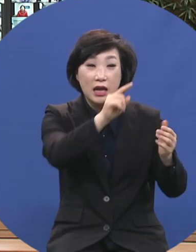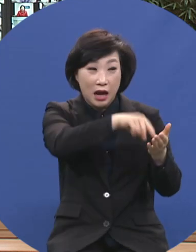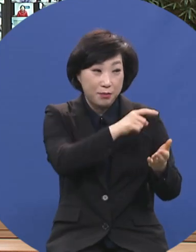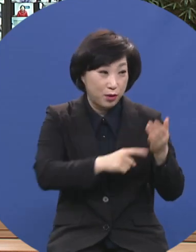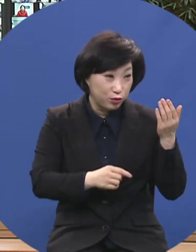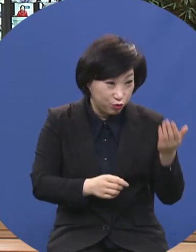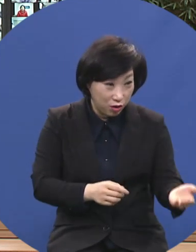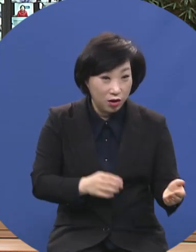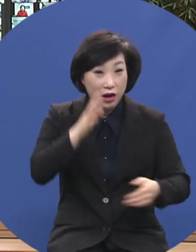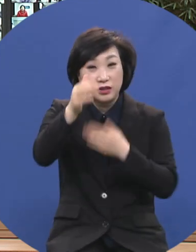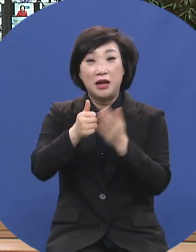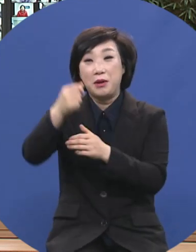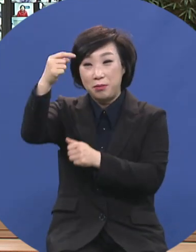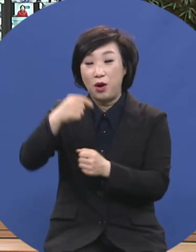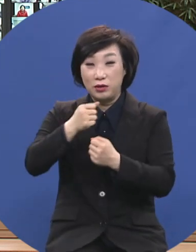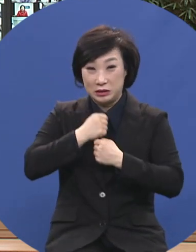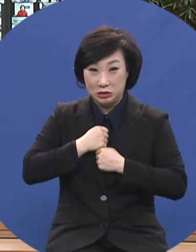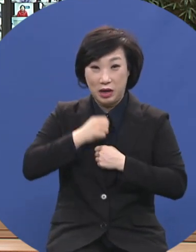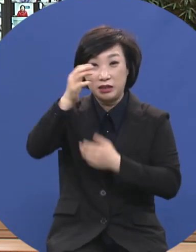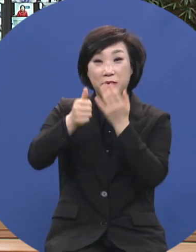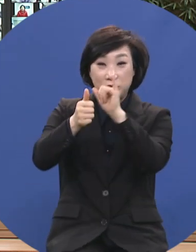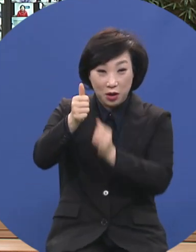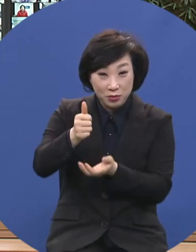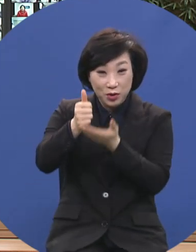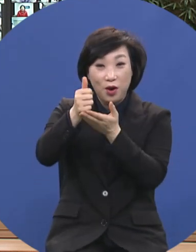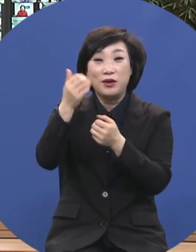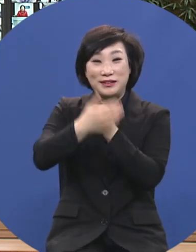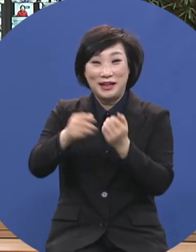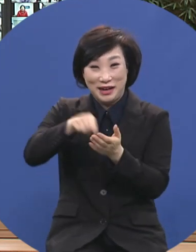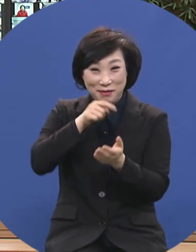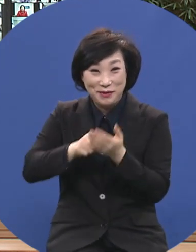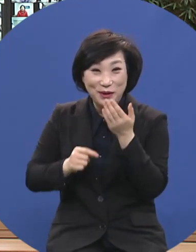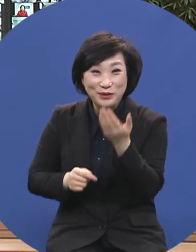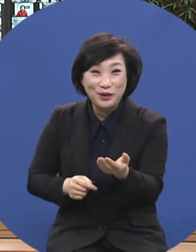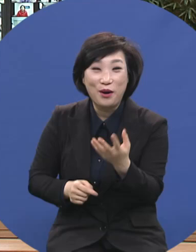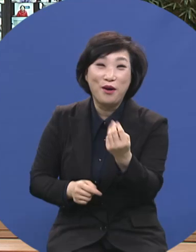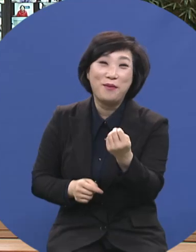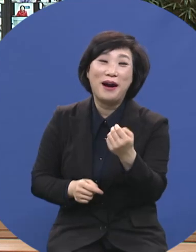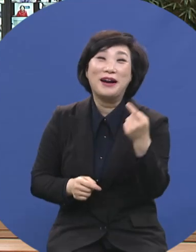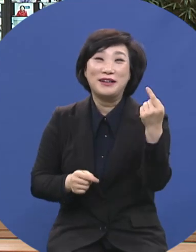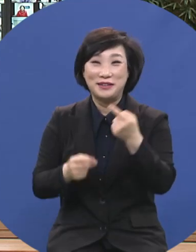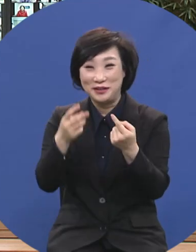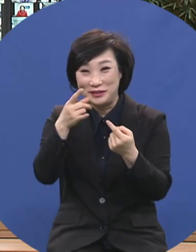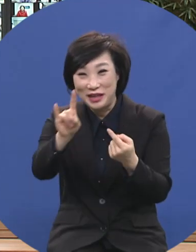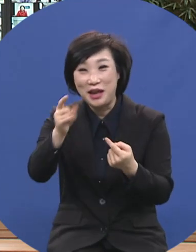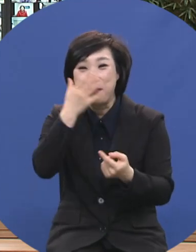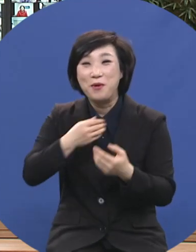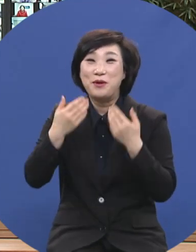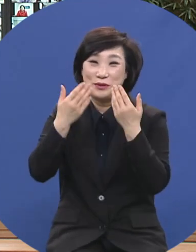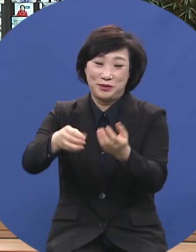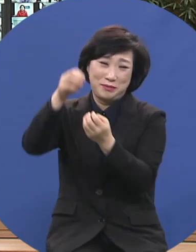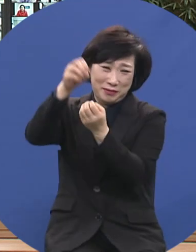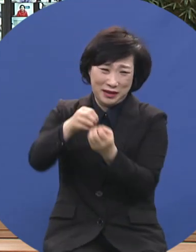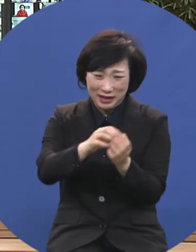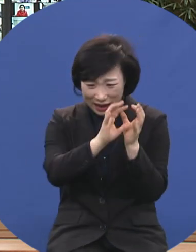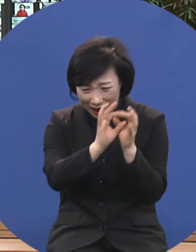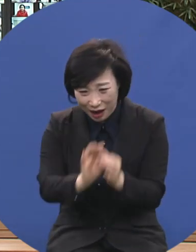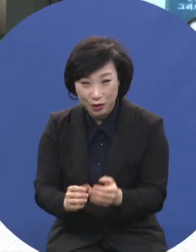지키고 하나님을 섬기는 자는 그의 은혜를 갚되 1000대까지 축복을 베풀이시리라.